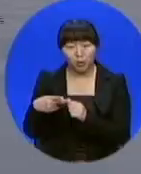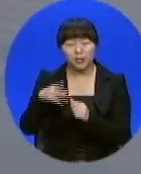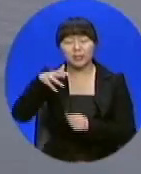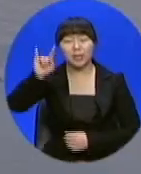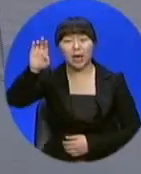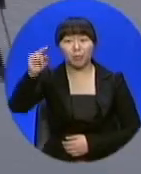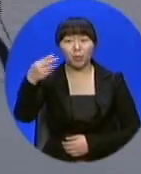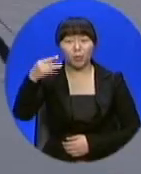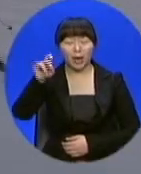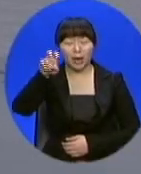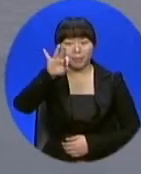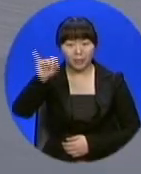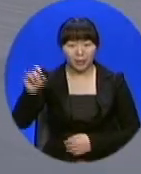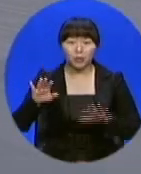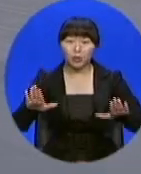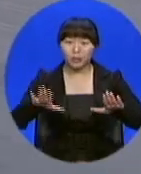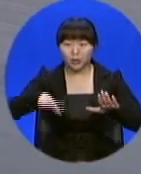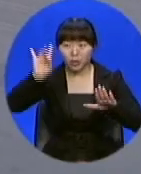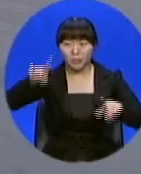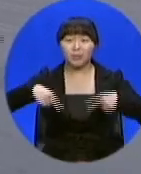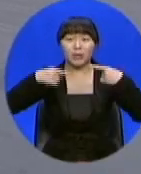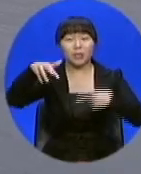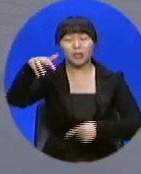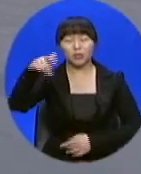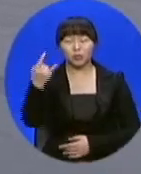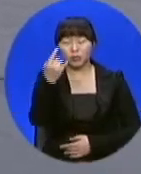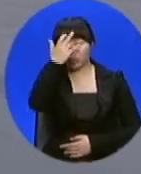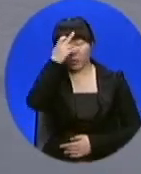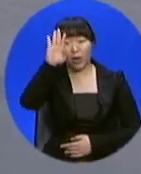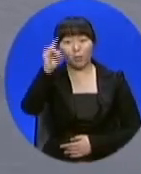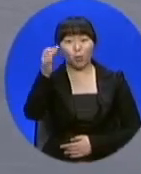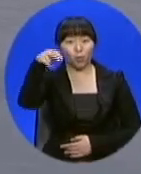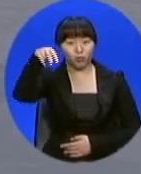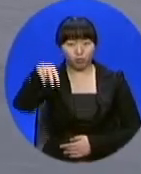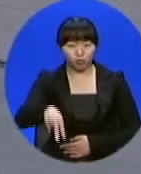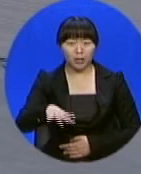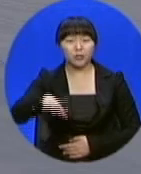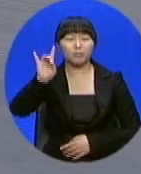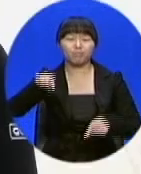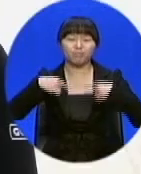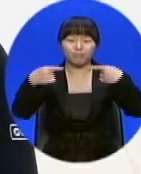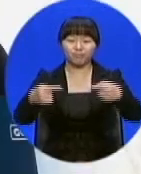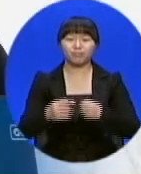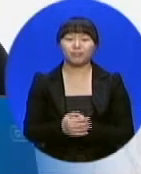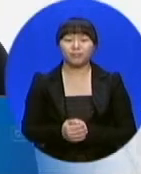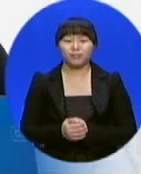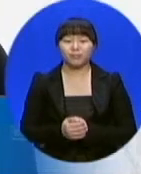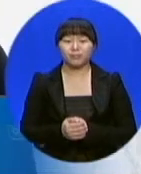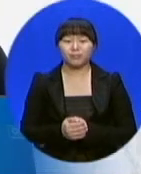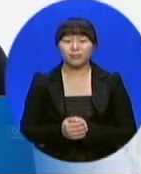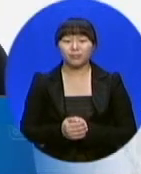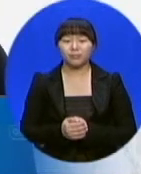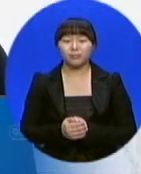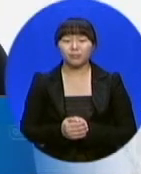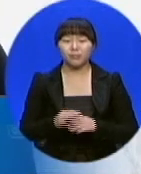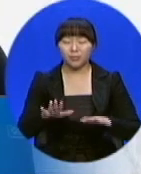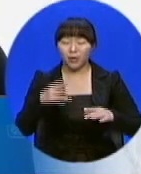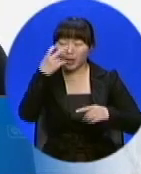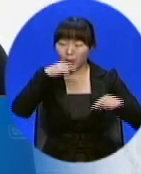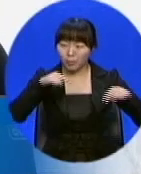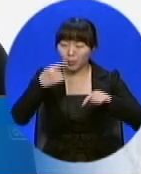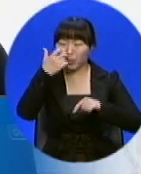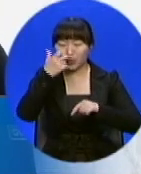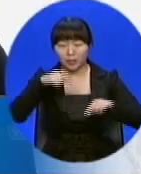선수와 첫 올림픽 무대 데뷔를 앞둔 최보규 선수가 출발선에 섭니다. 이제 저희 감독님, 코치님 또